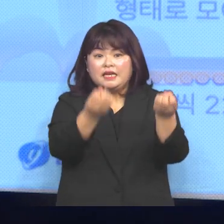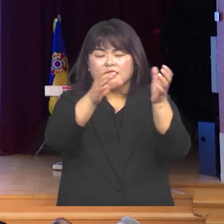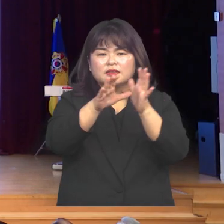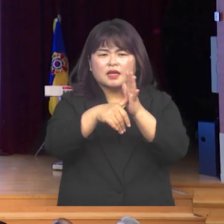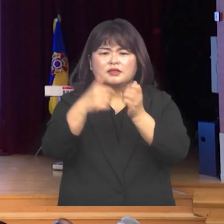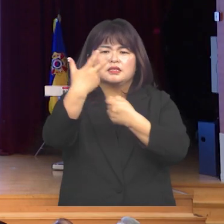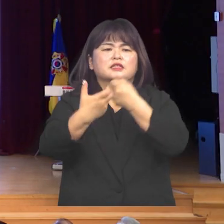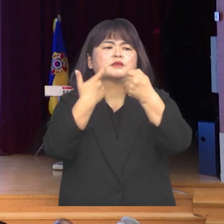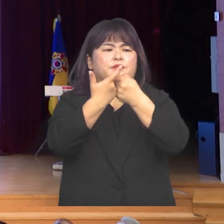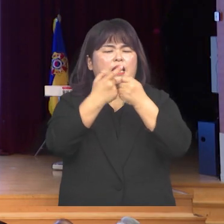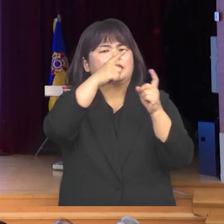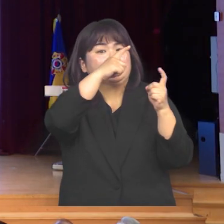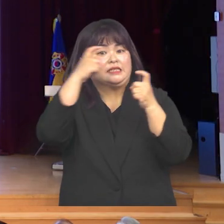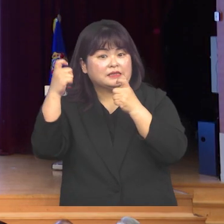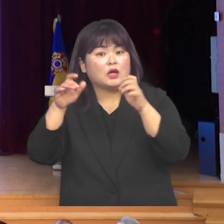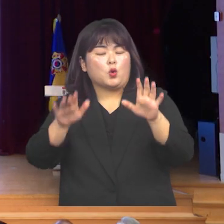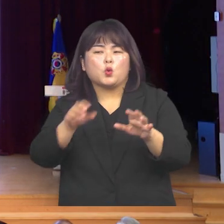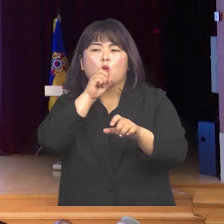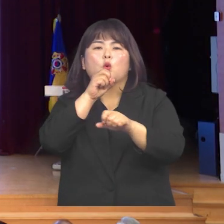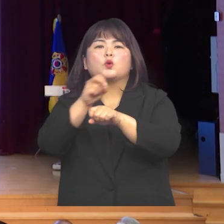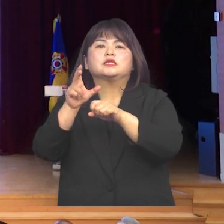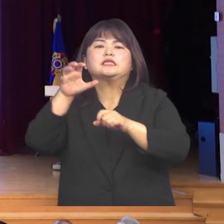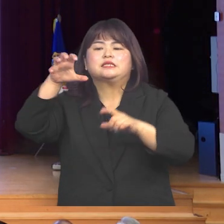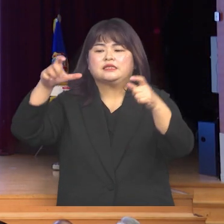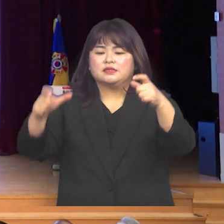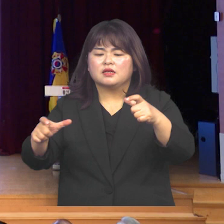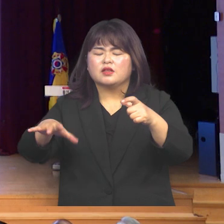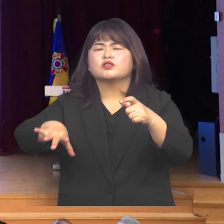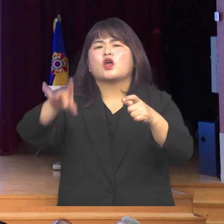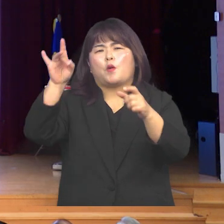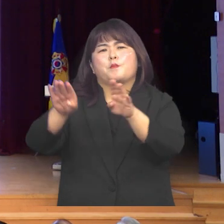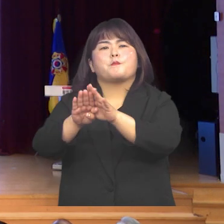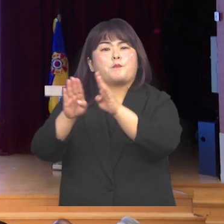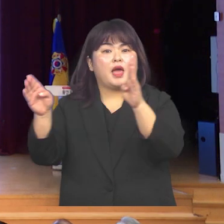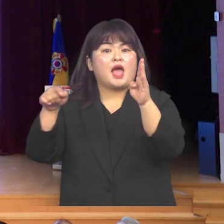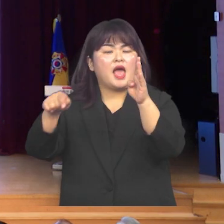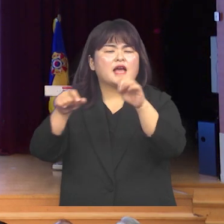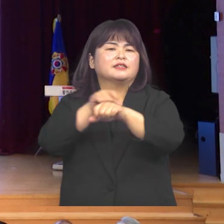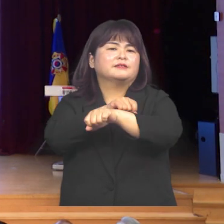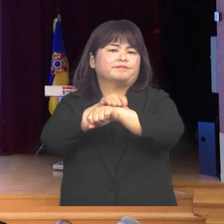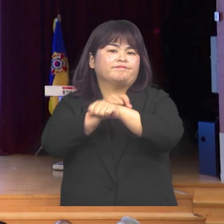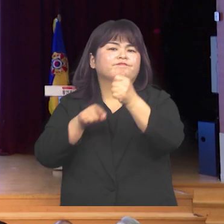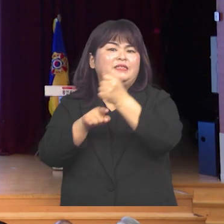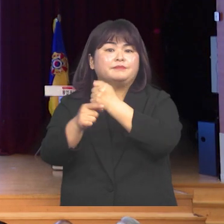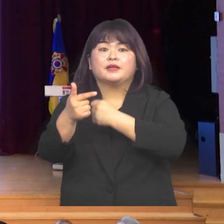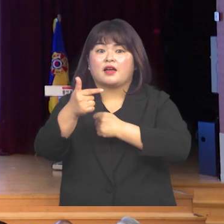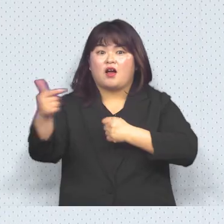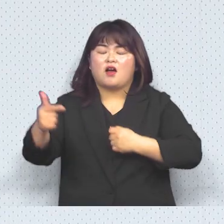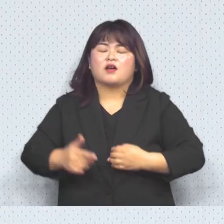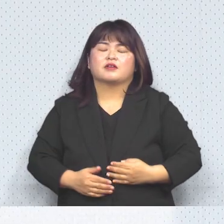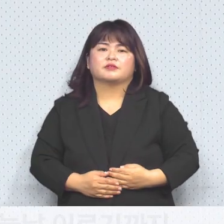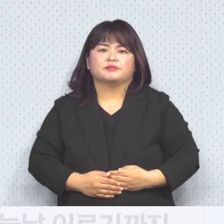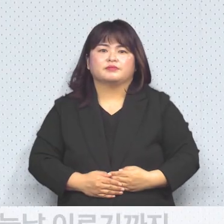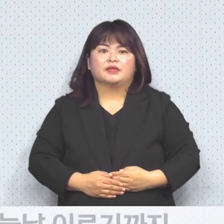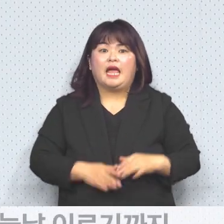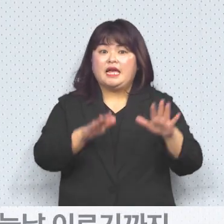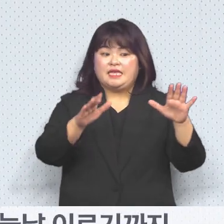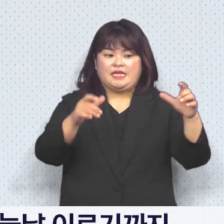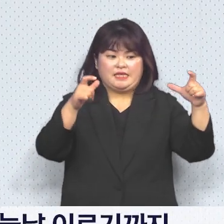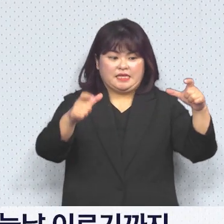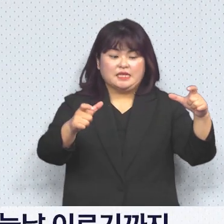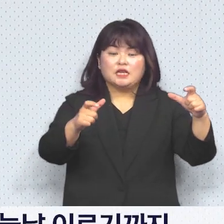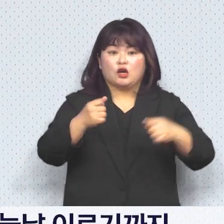창설 71주년을 맞아 용인시 재향군인회가 처음으로 개최해 더욱 의미 있는 자리였습니다. 우리